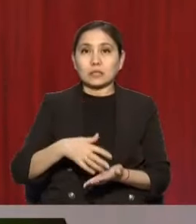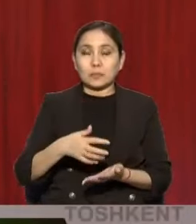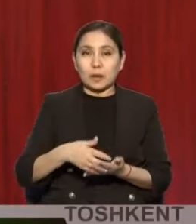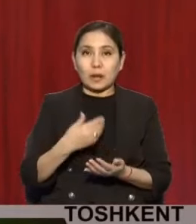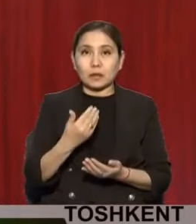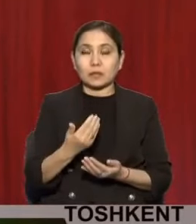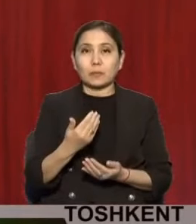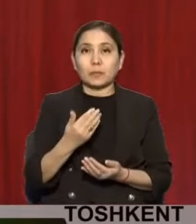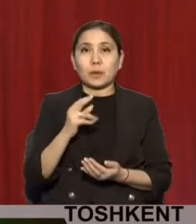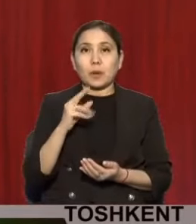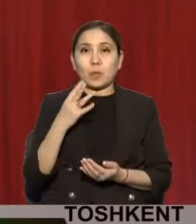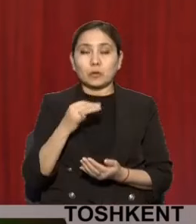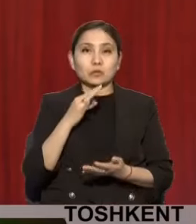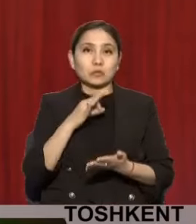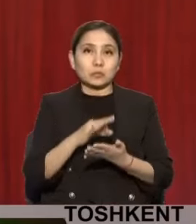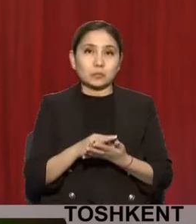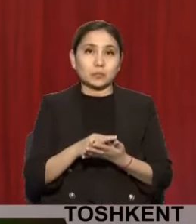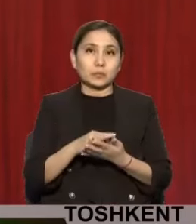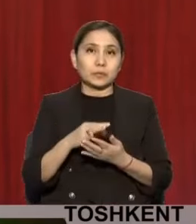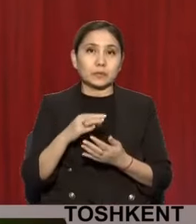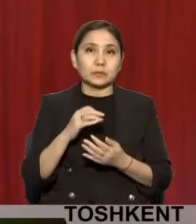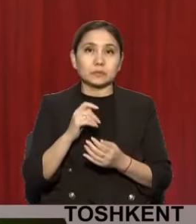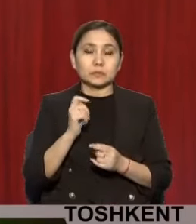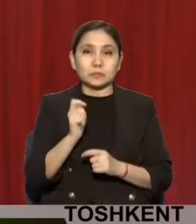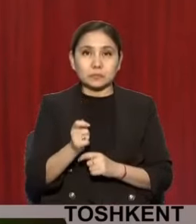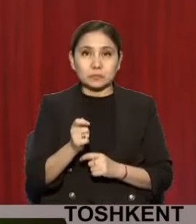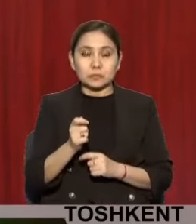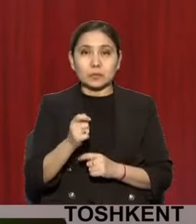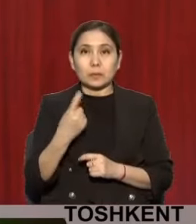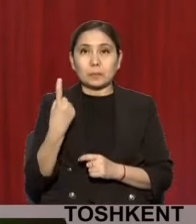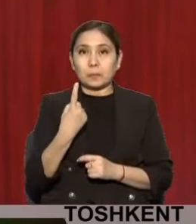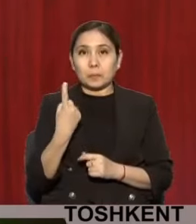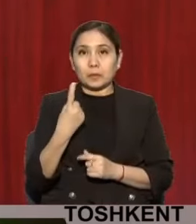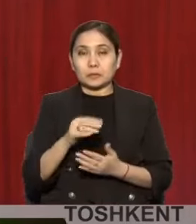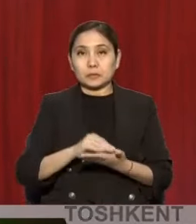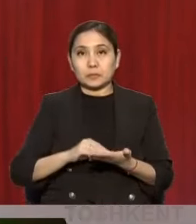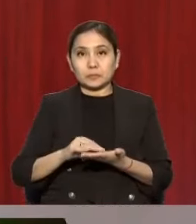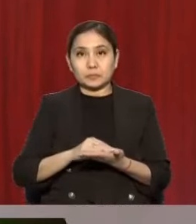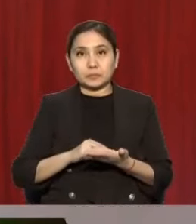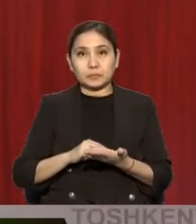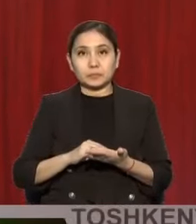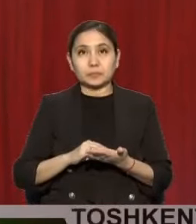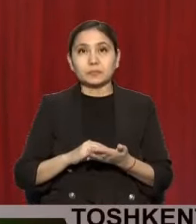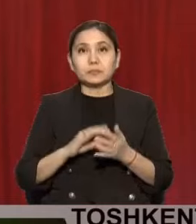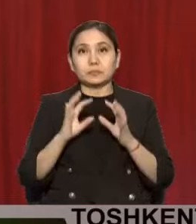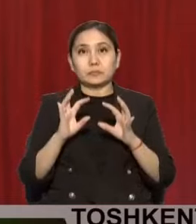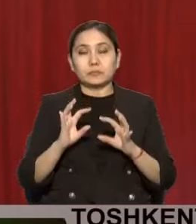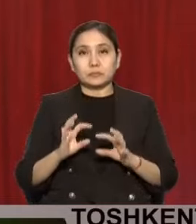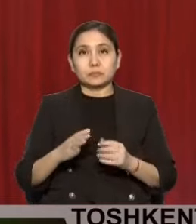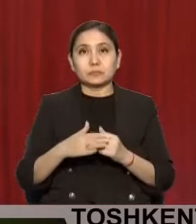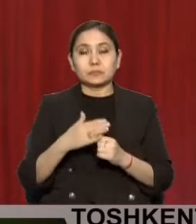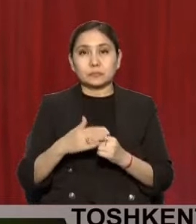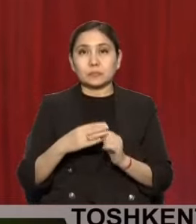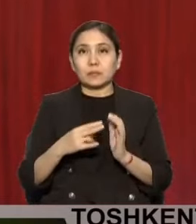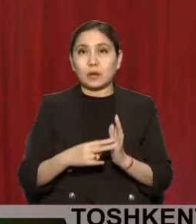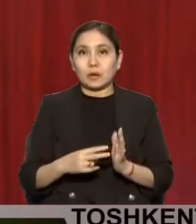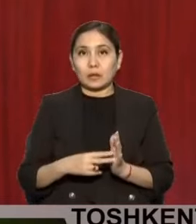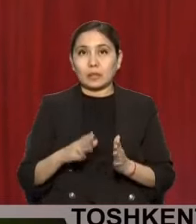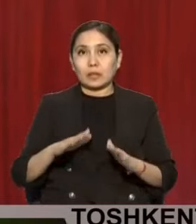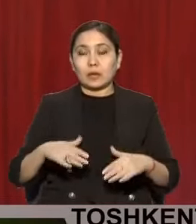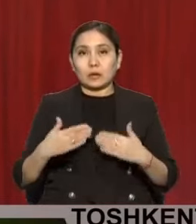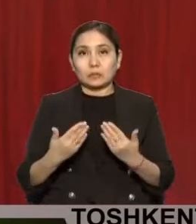uchun ma'muriy javobgarlikka tortilgandan so'ng bir yil ichida takroran sodir etish jinoiy qilmish deb baholanishi